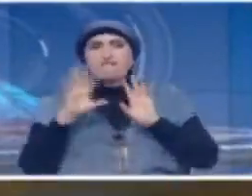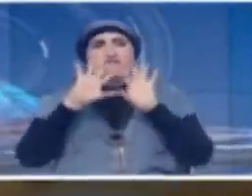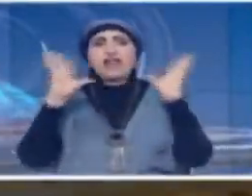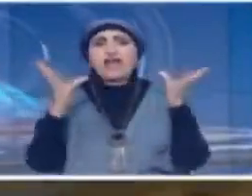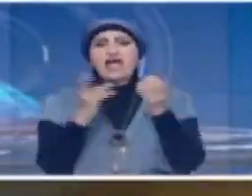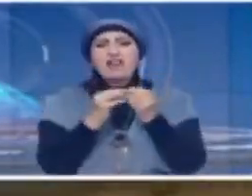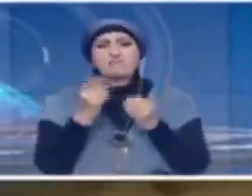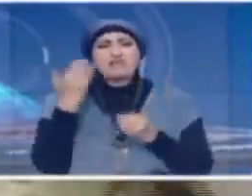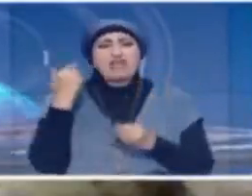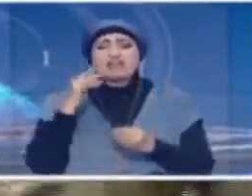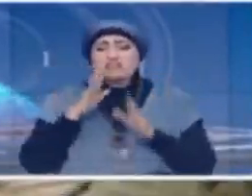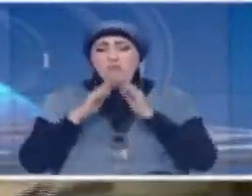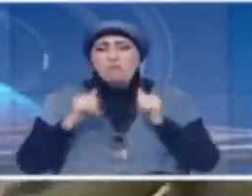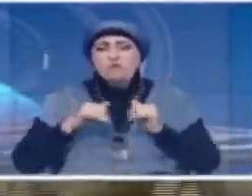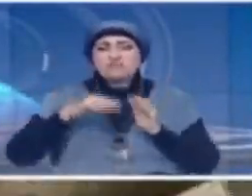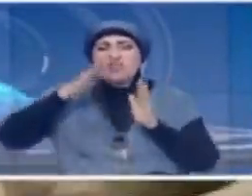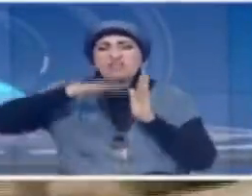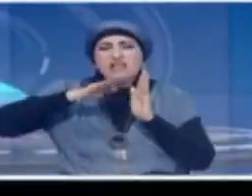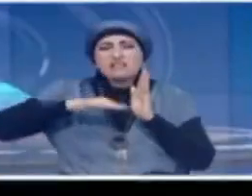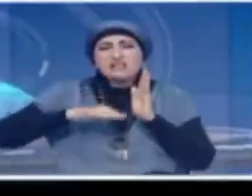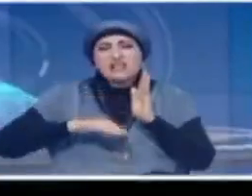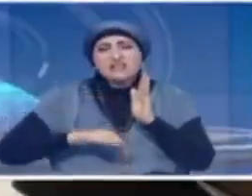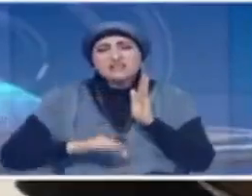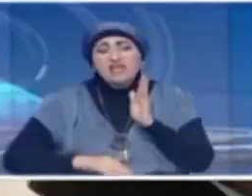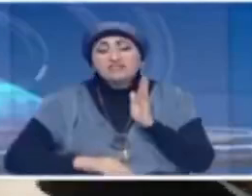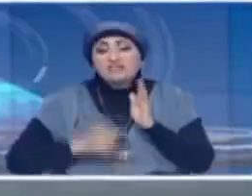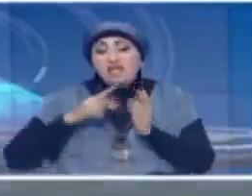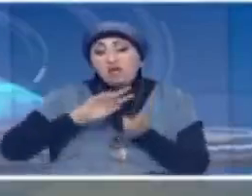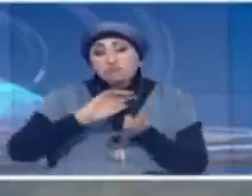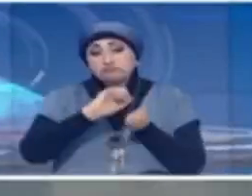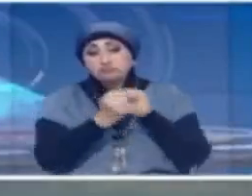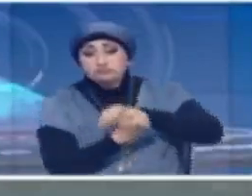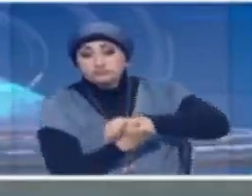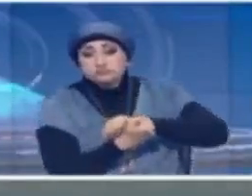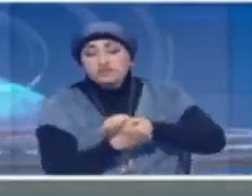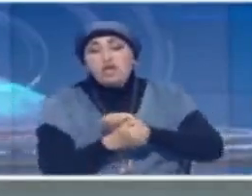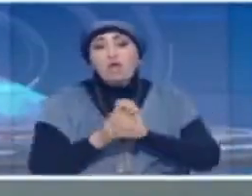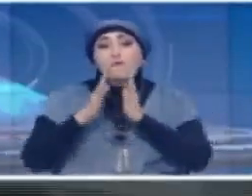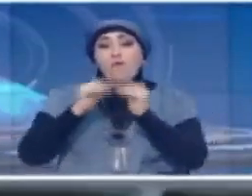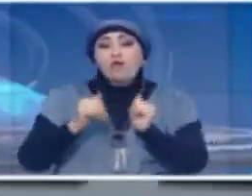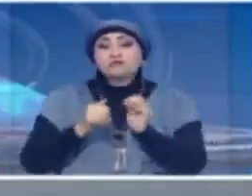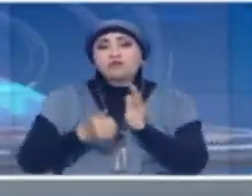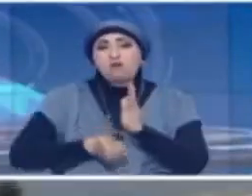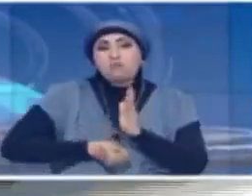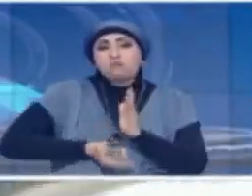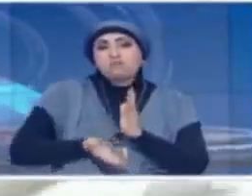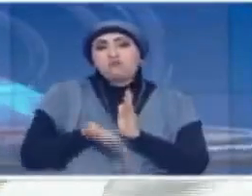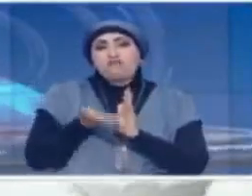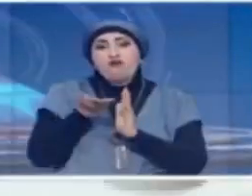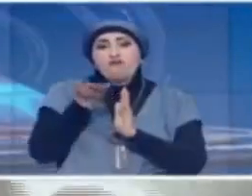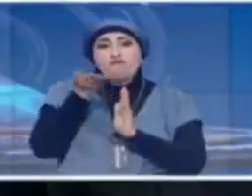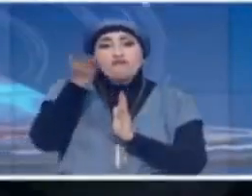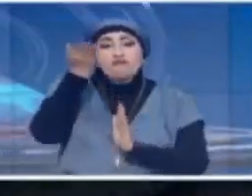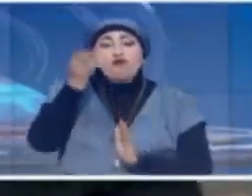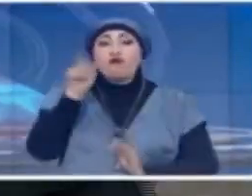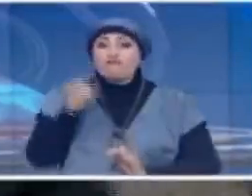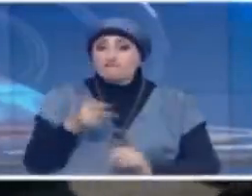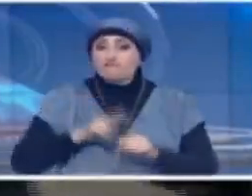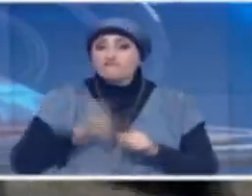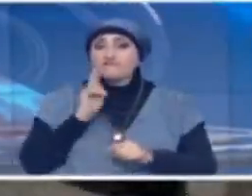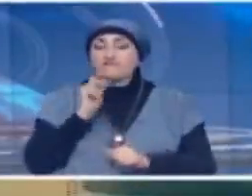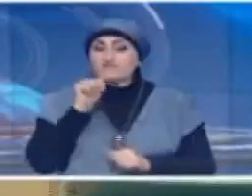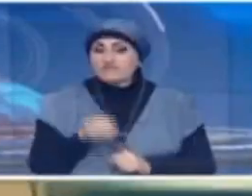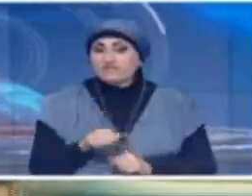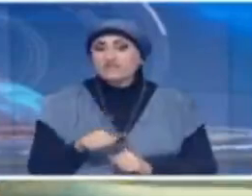وصلت لمرحله يعني سيئه للغايه، ومن ثم لم تفكر الجماعه الارهابيه الا في مصلحتها